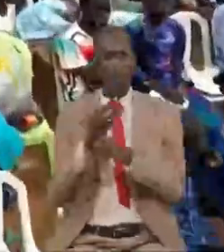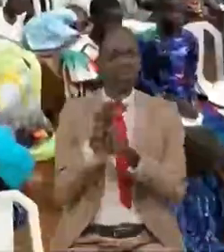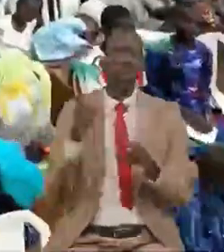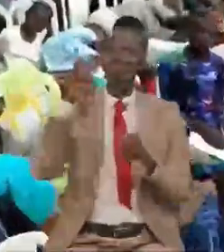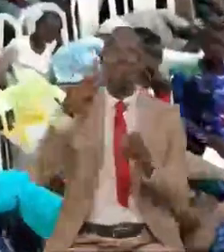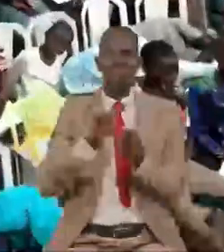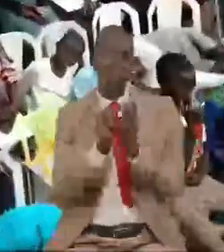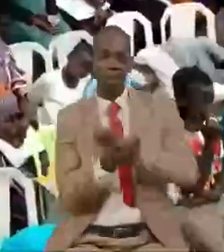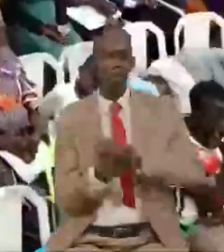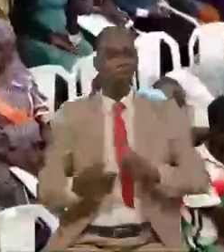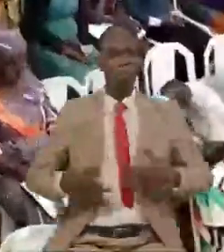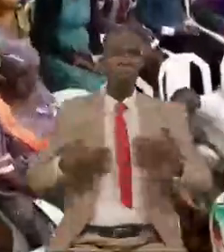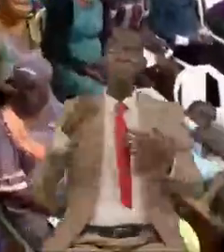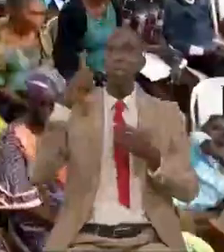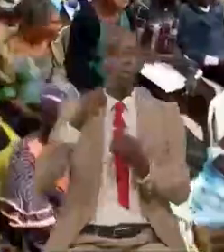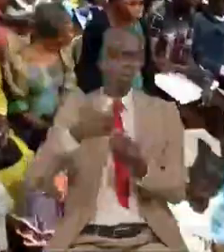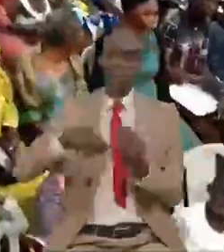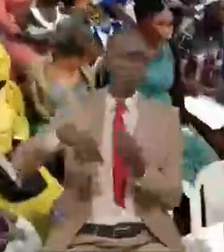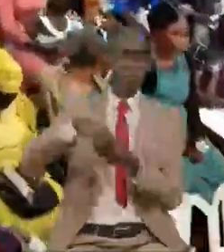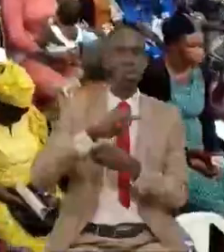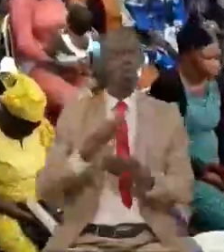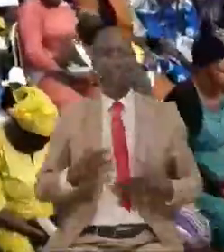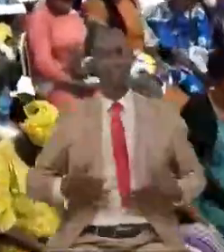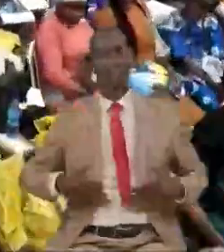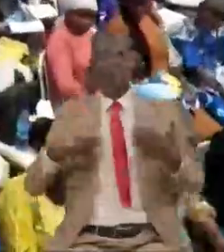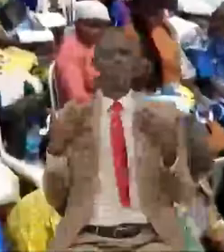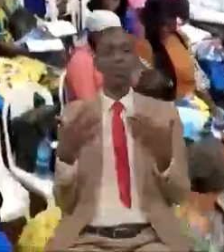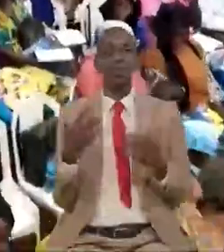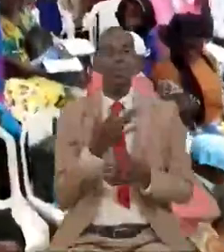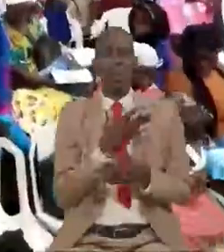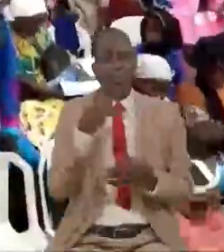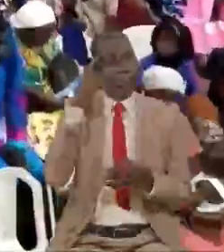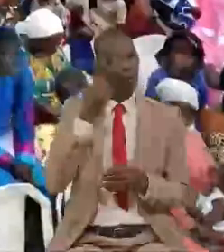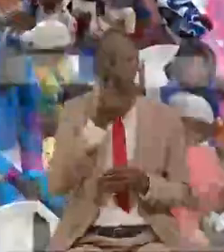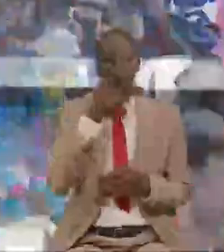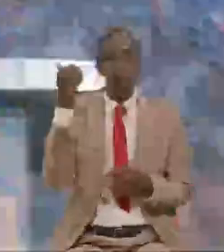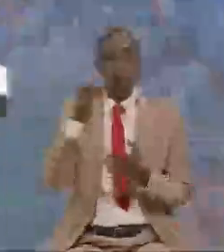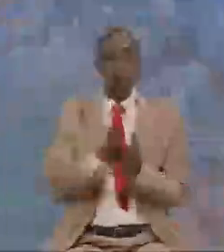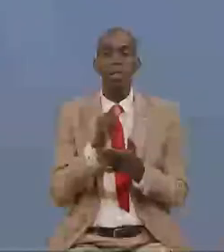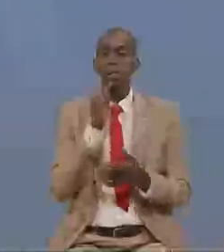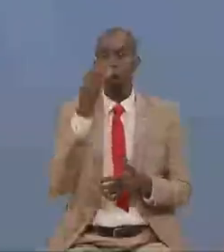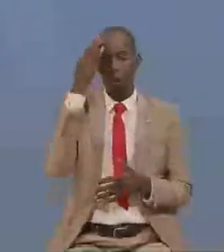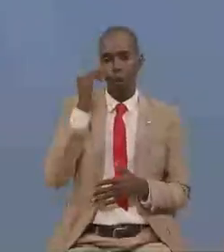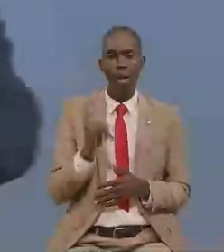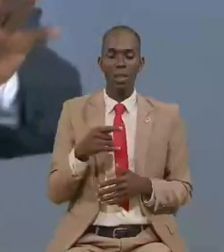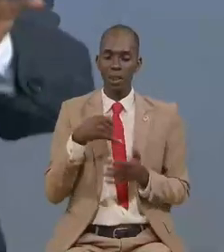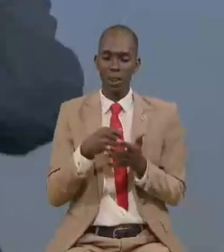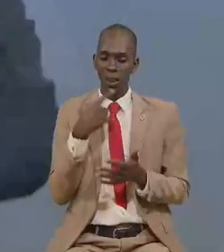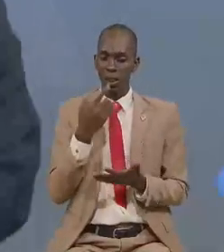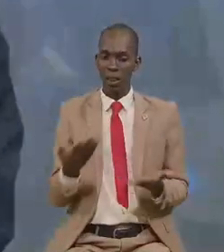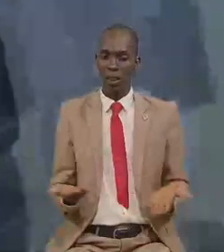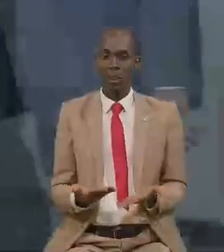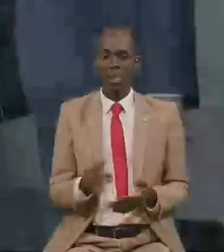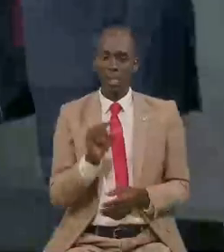des vies, il change les vies pour le meilleur. C'est quoi on dit, petits enfants? Je